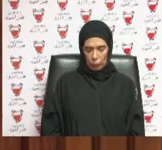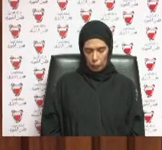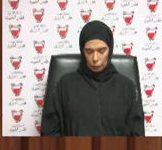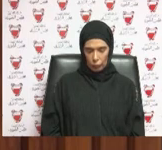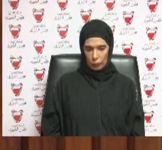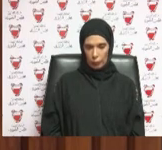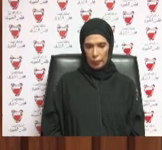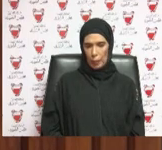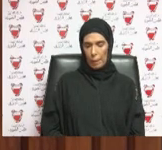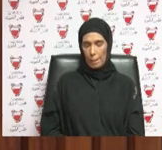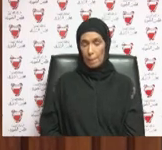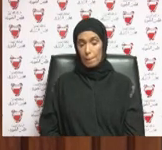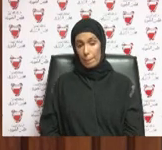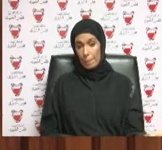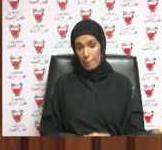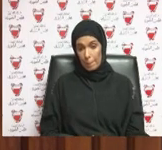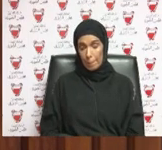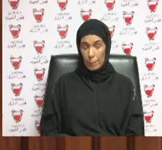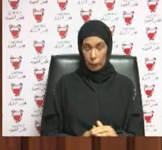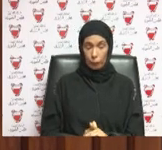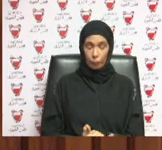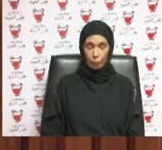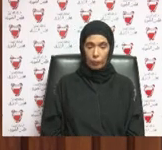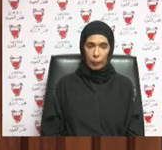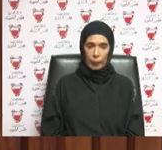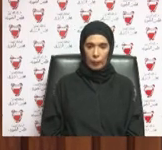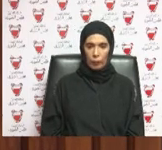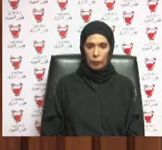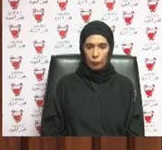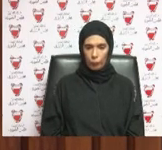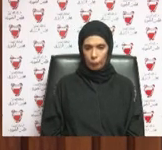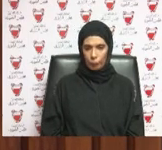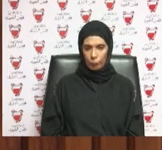شكرا جزيلا. الأخ جمع الكعبي تفضل.